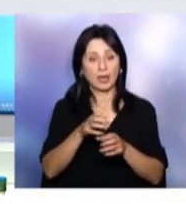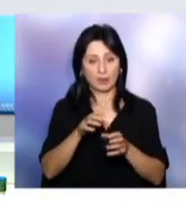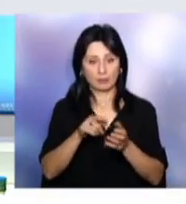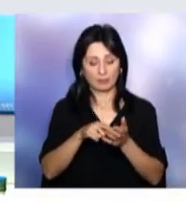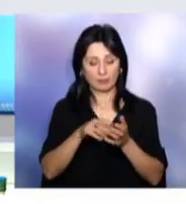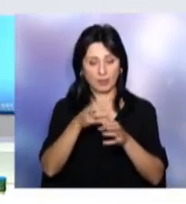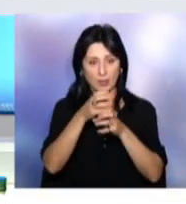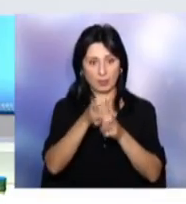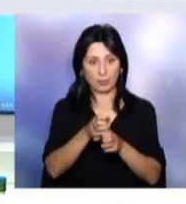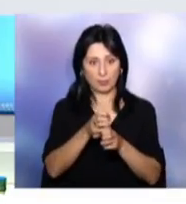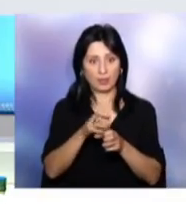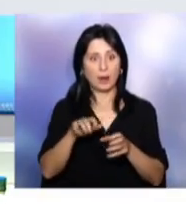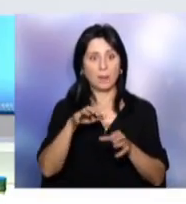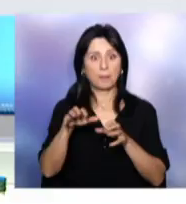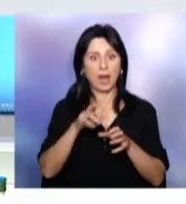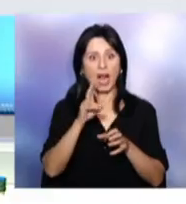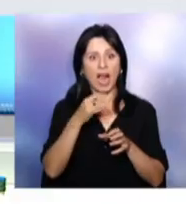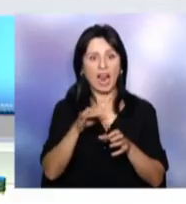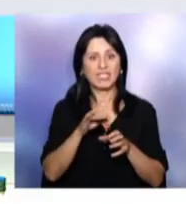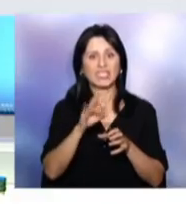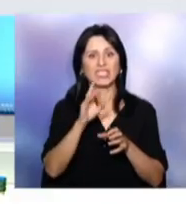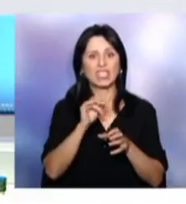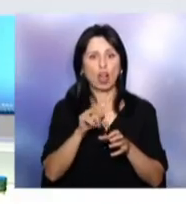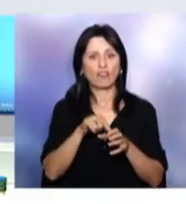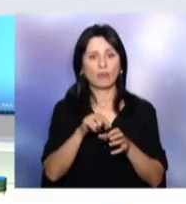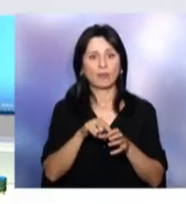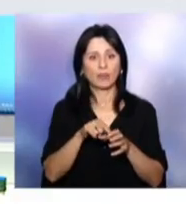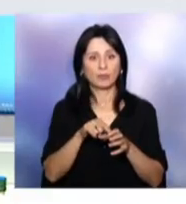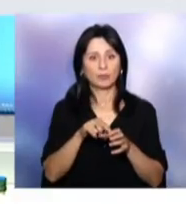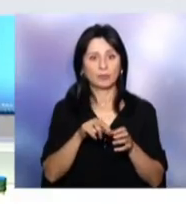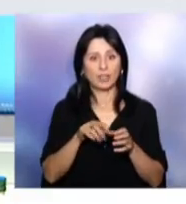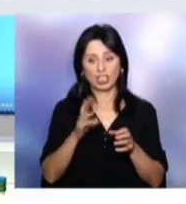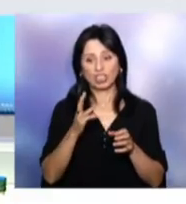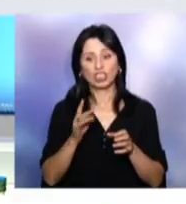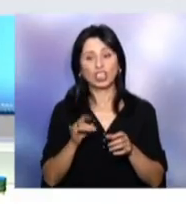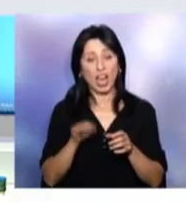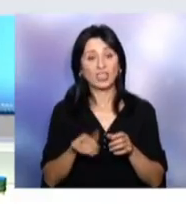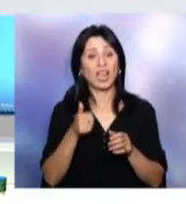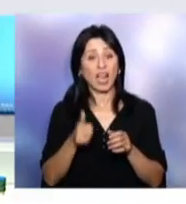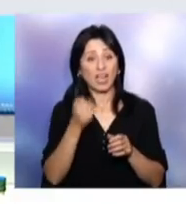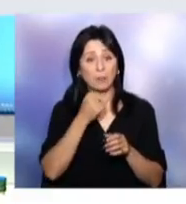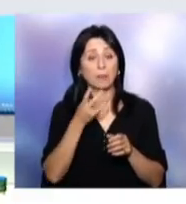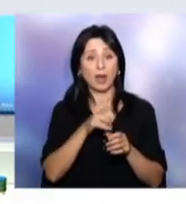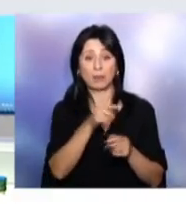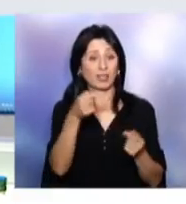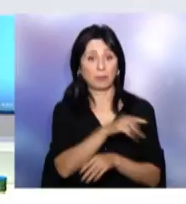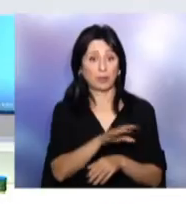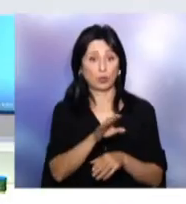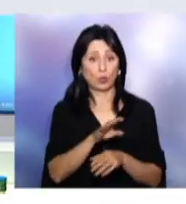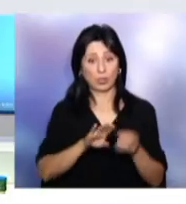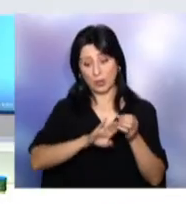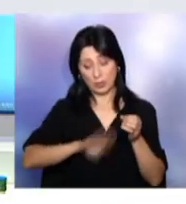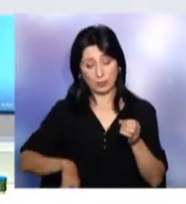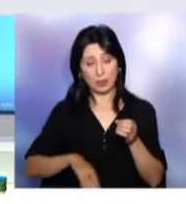იმ ღირსებას გამოიყენებთ, რომელიც კალციუმს, ცილოვან კომპონენტს ეხება. რა თქმა უნდა, შარჩის ბევრი კარგი ნივთიერებაა და ეს